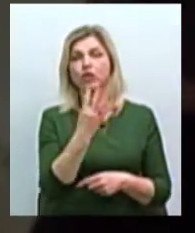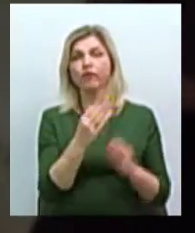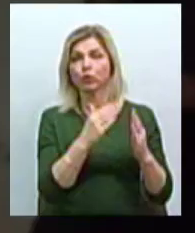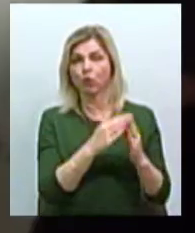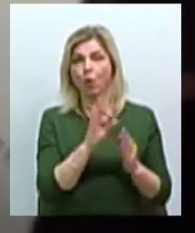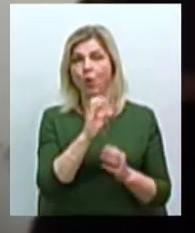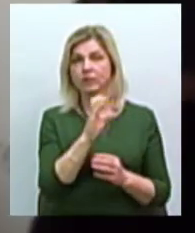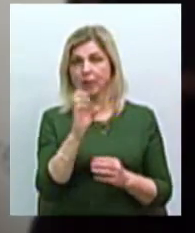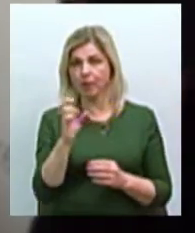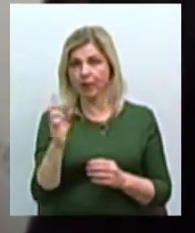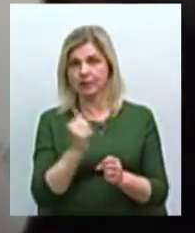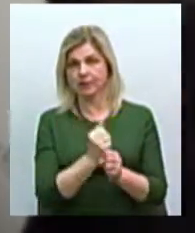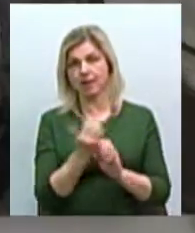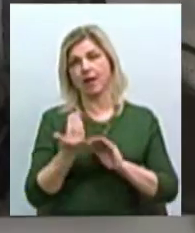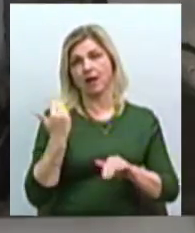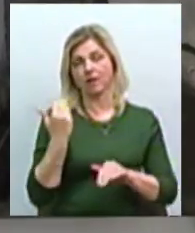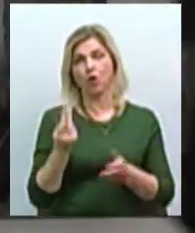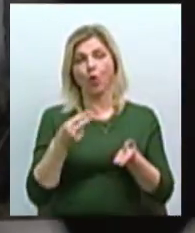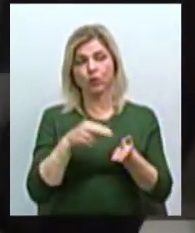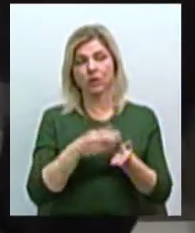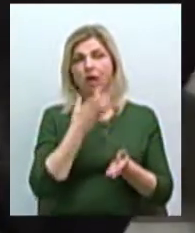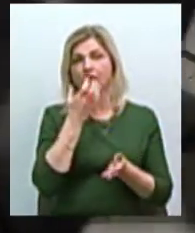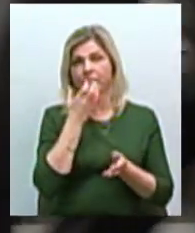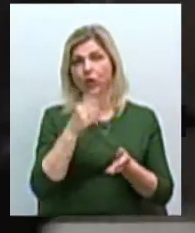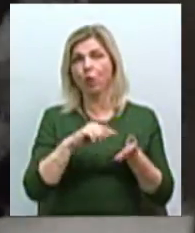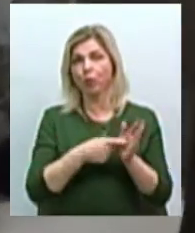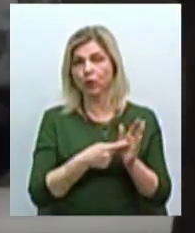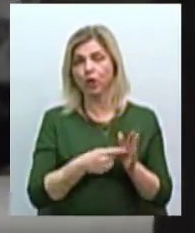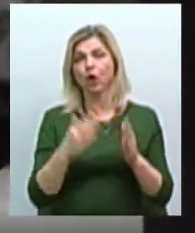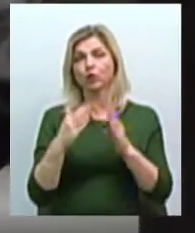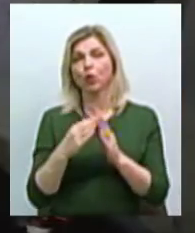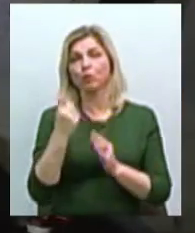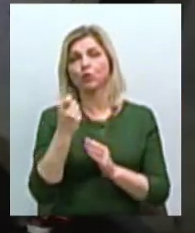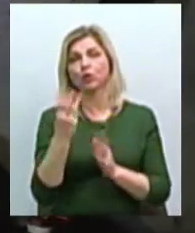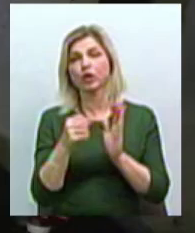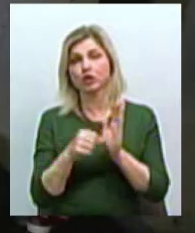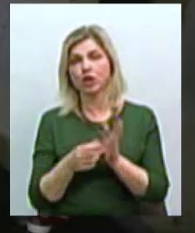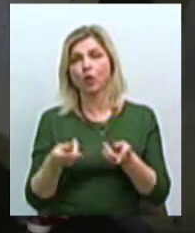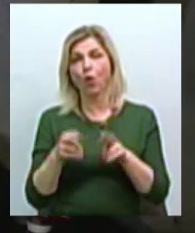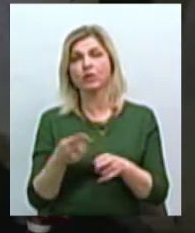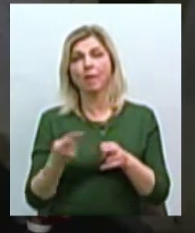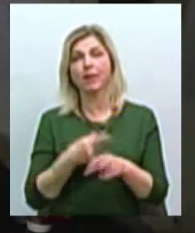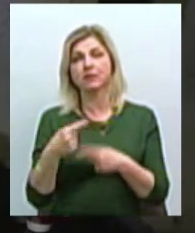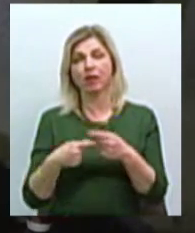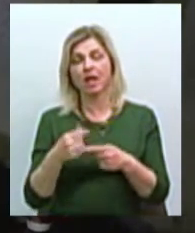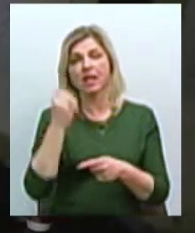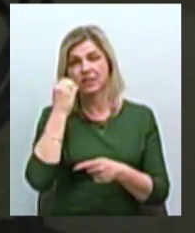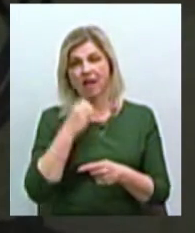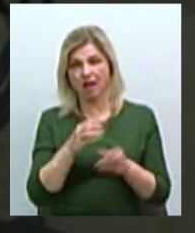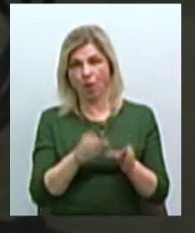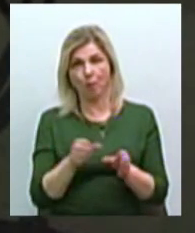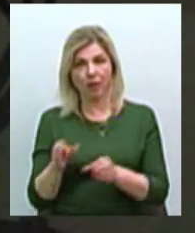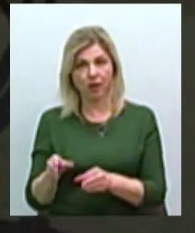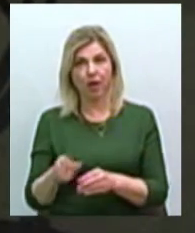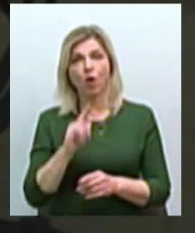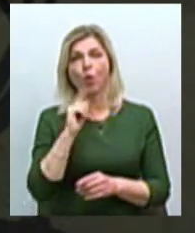утворили раніше. Встановили собі індивідуальний тепловий пункт. Будинок 136 залишився без лічильника та зі старою системою опалення.